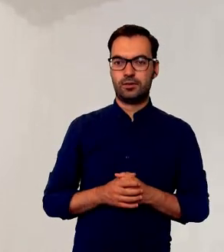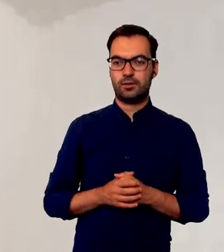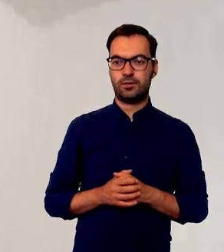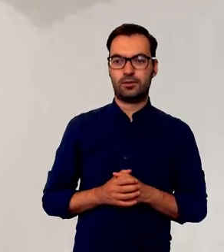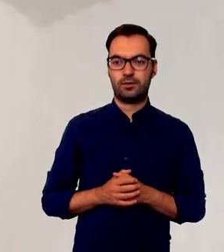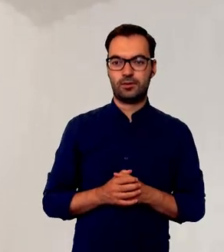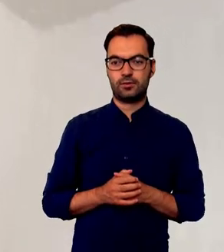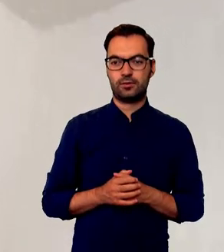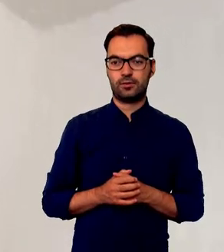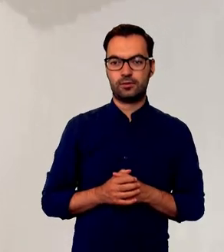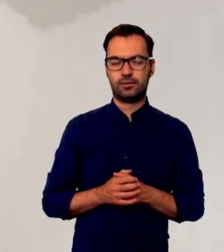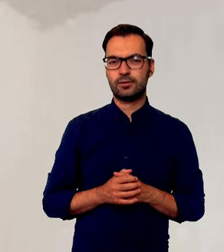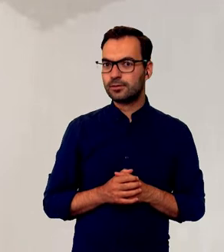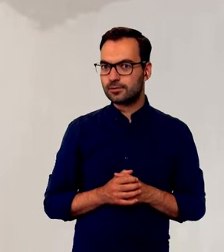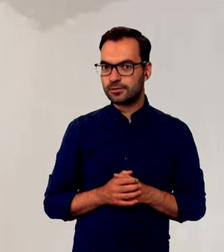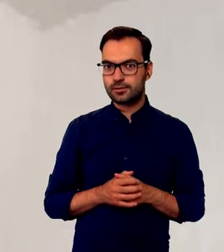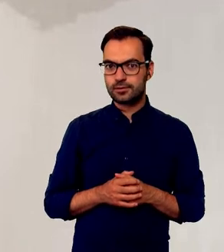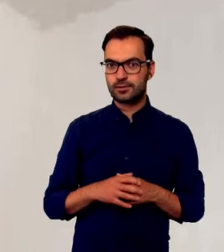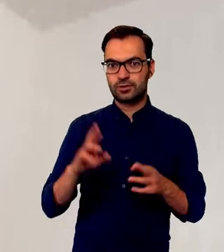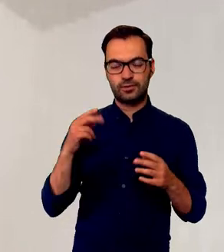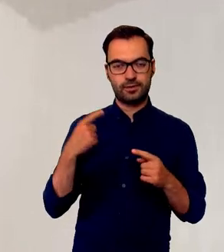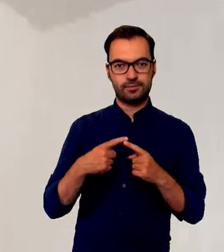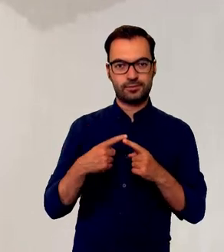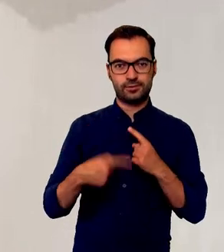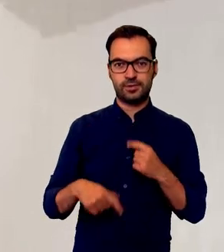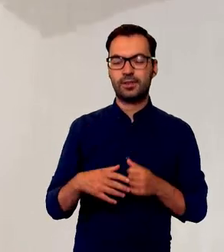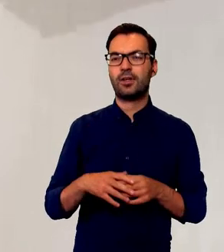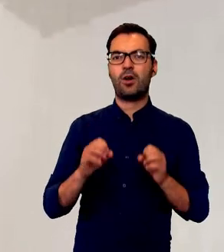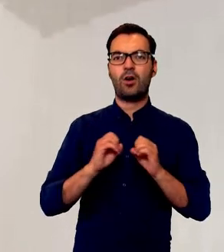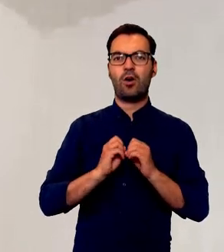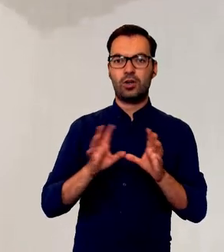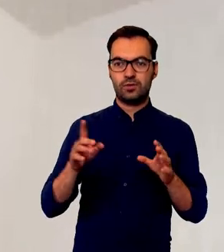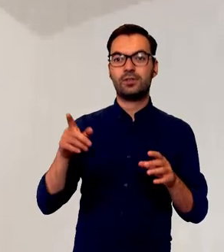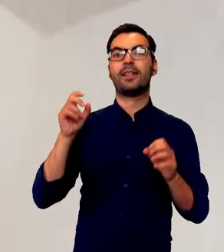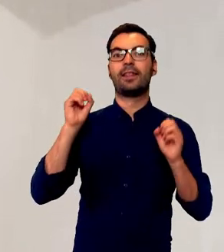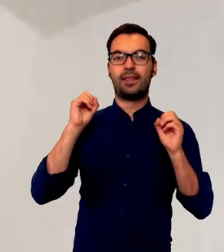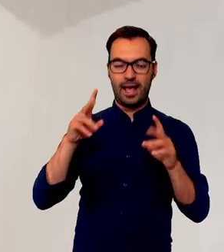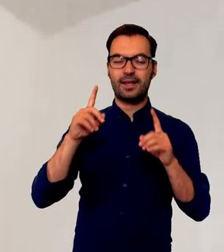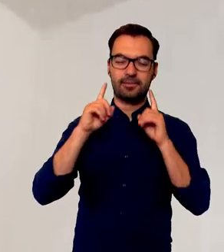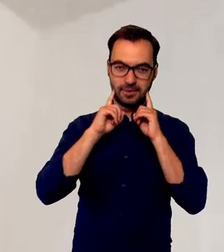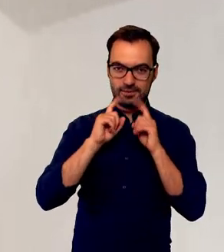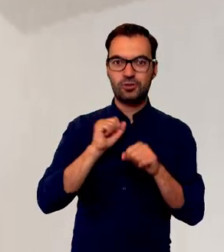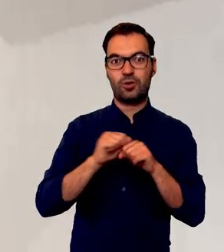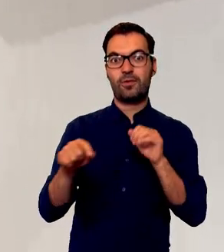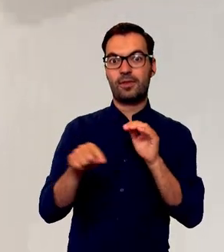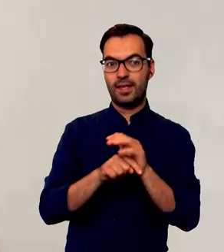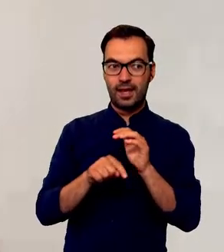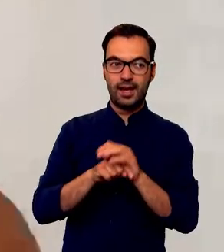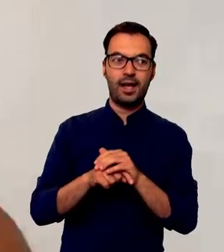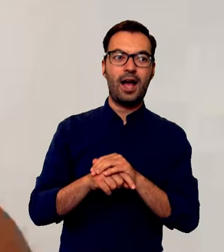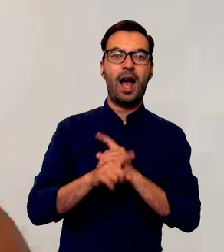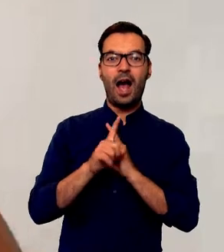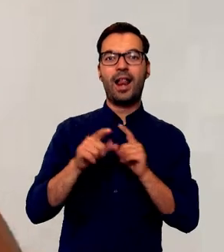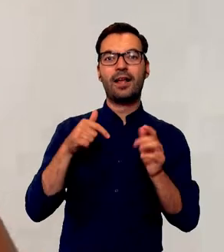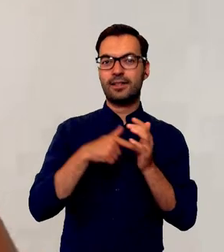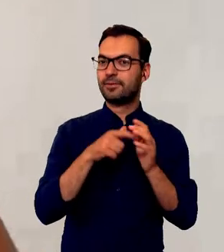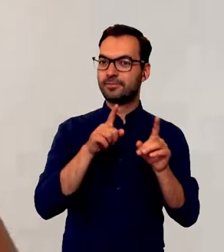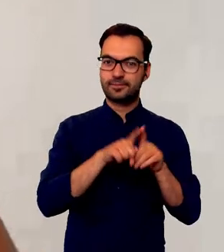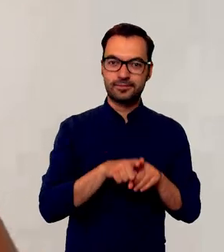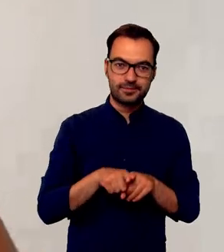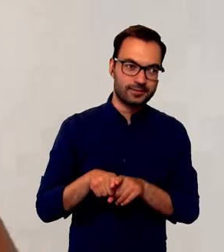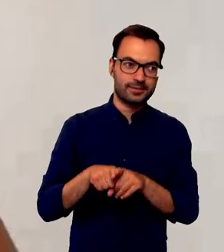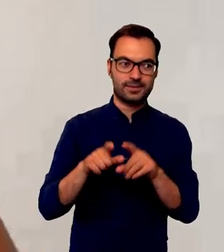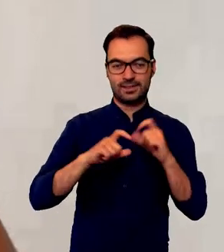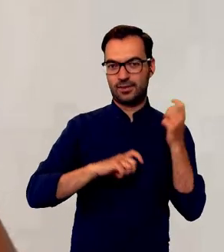wycieranej studolowej. Ja pokazuję, że oczywiście tak jest, ale pokazuję to we wszystkich częściach